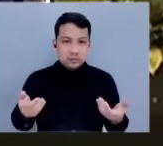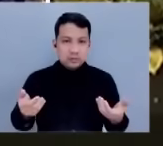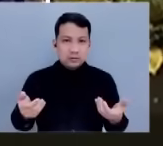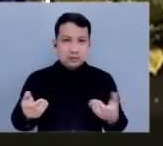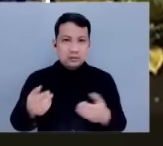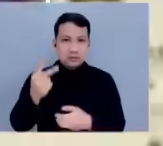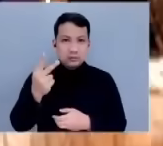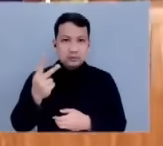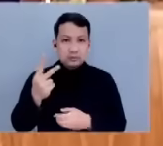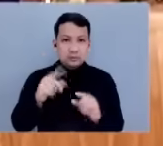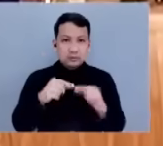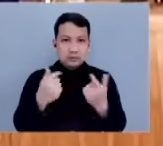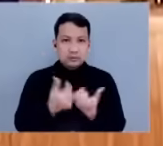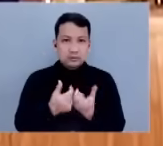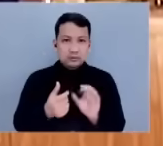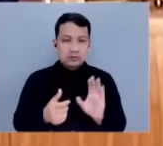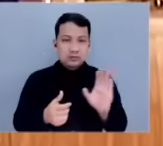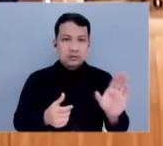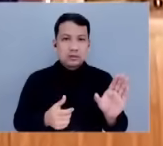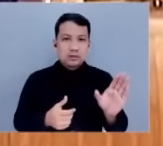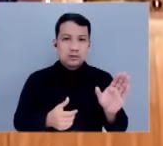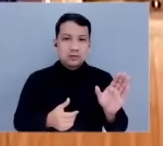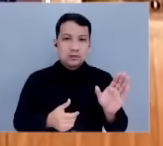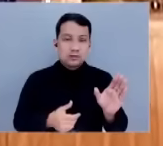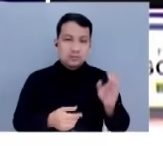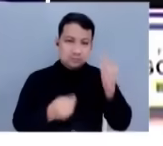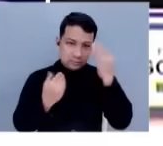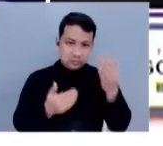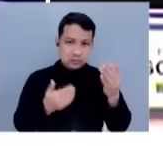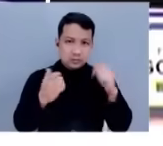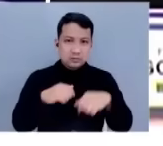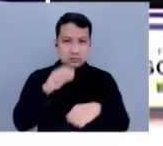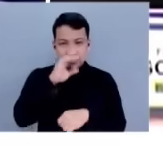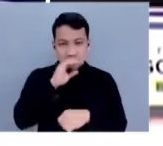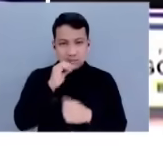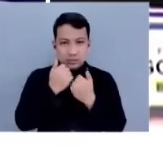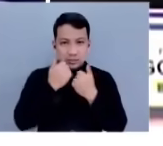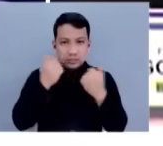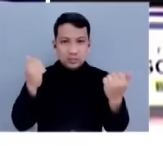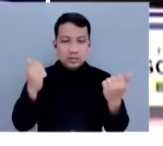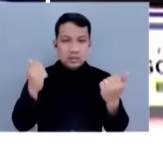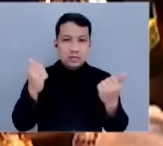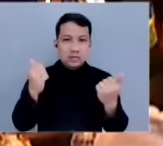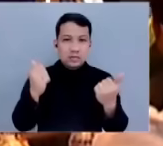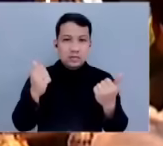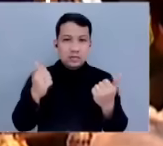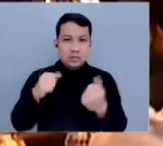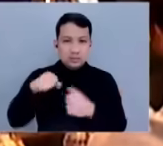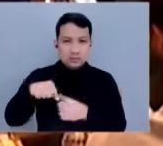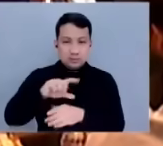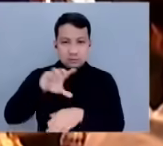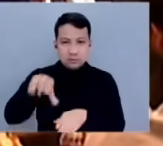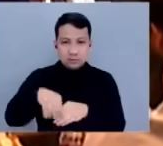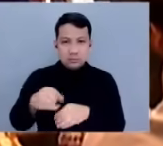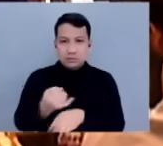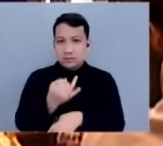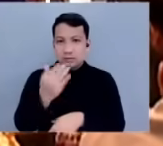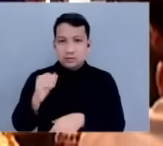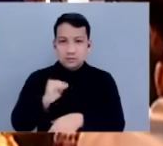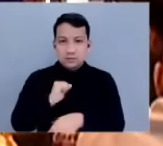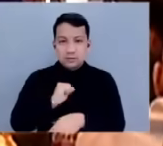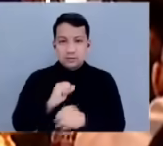ng partido. Sa isang event sa Cebu kamakailan, inanunsyo na rin ang paksyon ni Duterte ang ilan sa kanilang mga ini-endorso